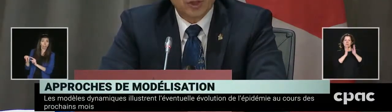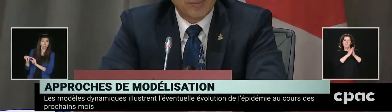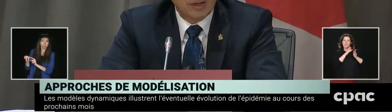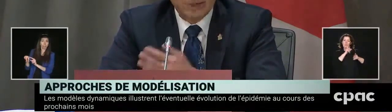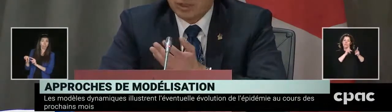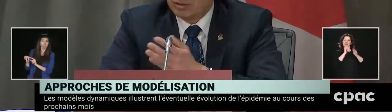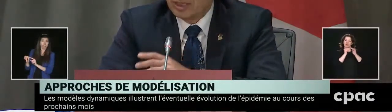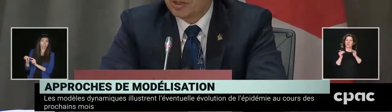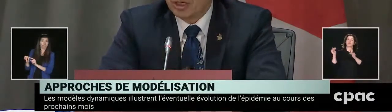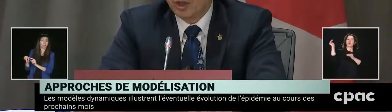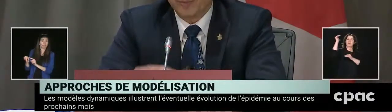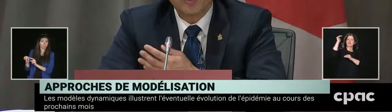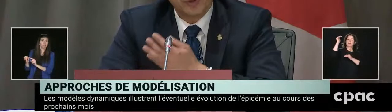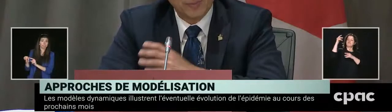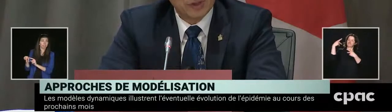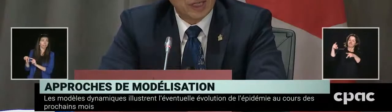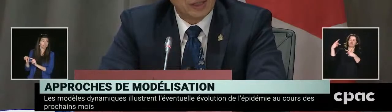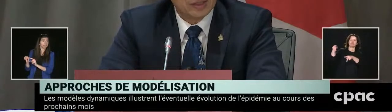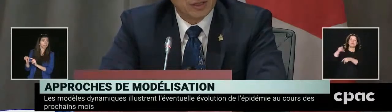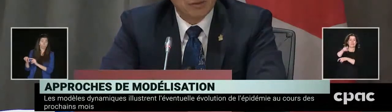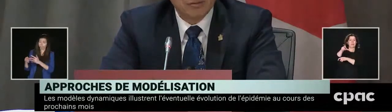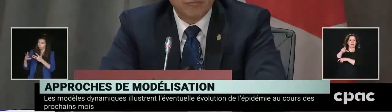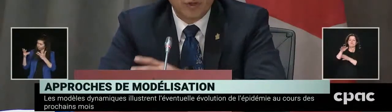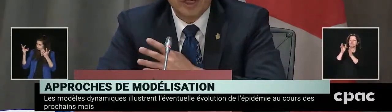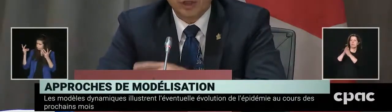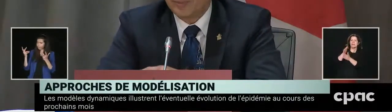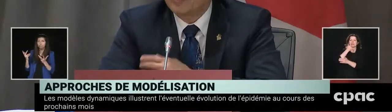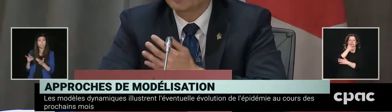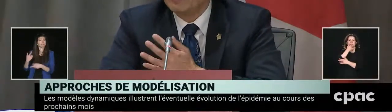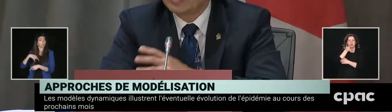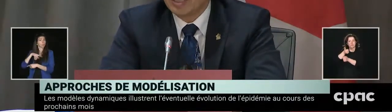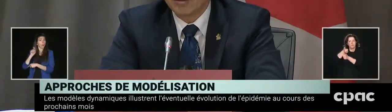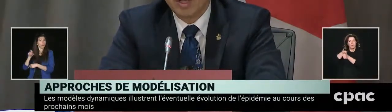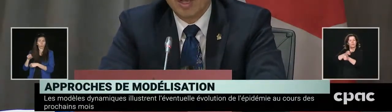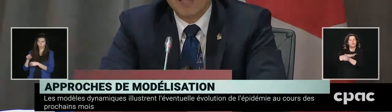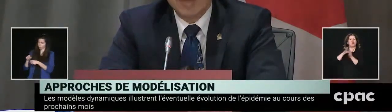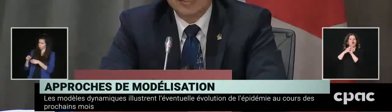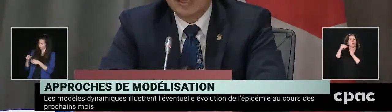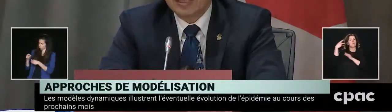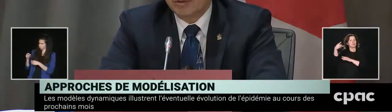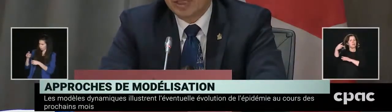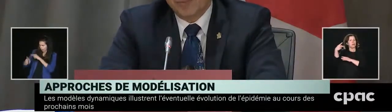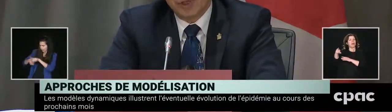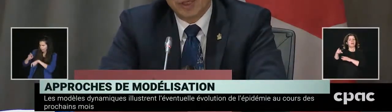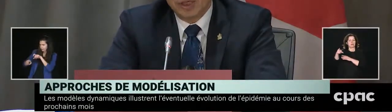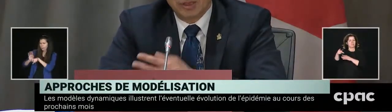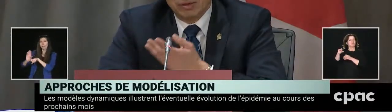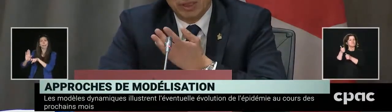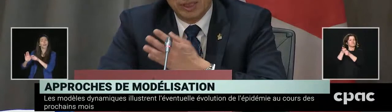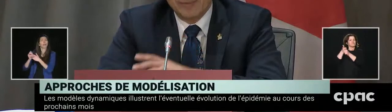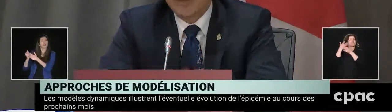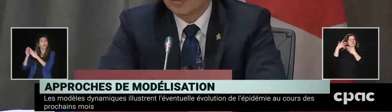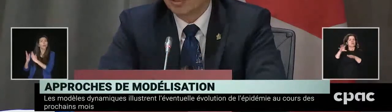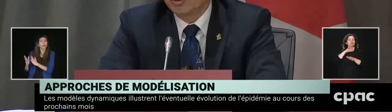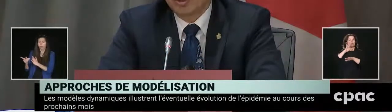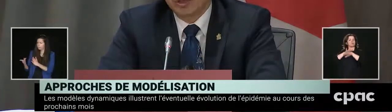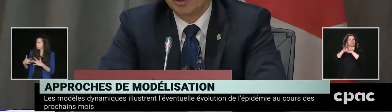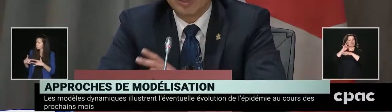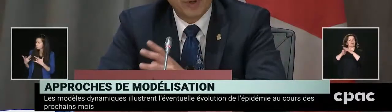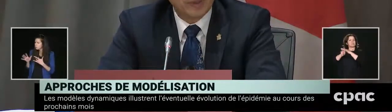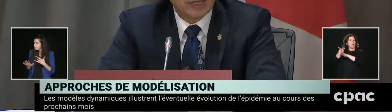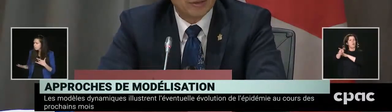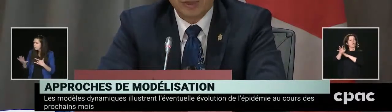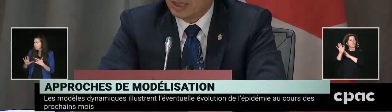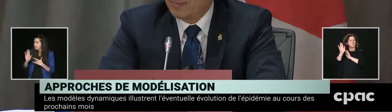qui se passe actuellement. Ils ont déjà leur propre modèle, ils ont donné comme une prévision, mais c'est aussi pour les personnes,